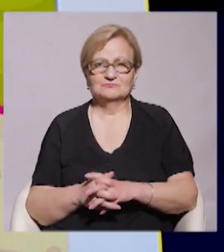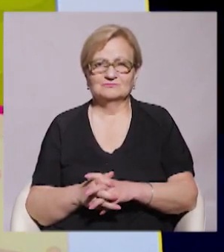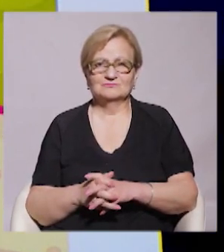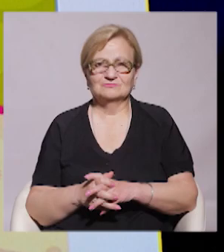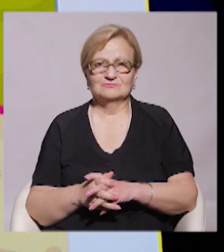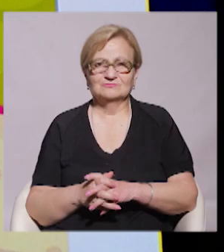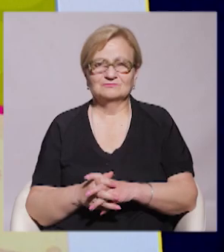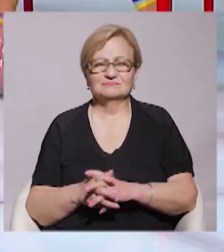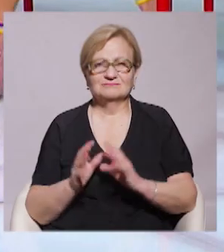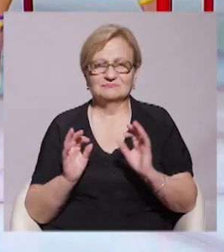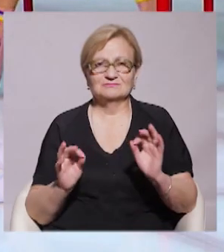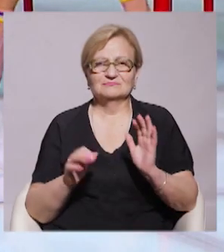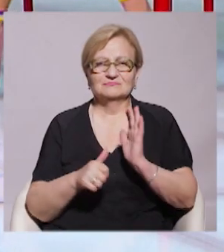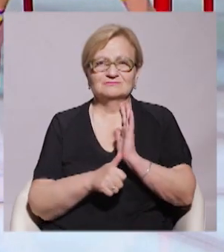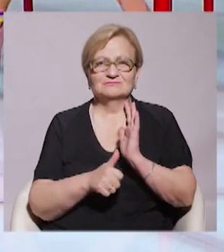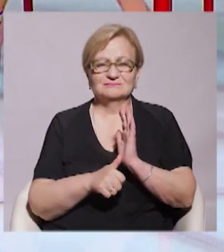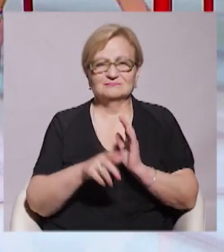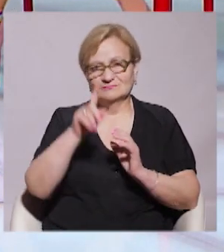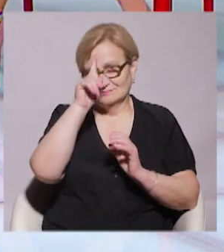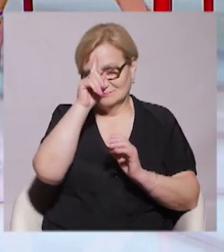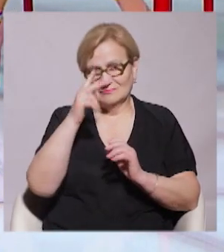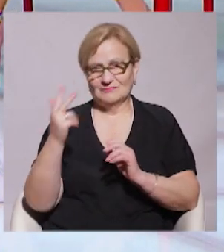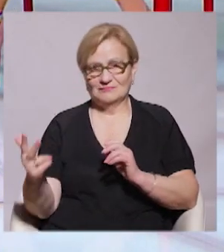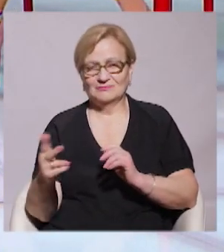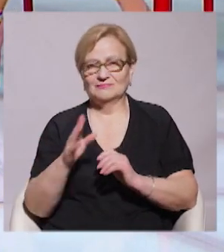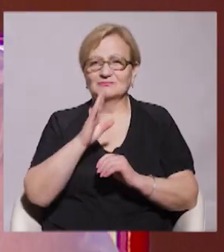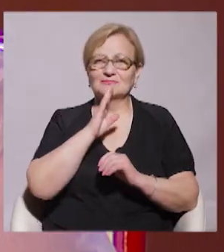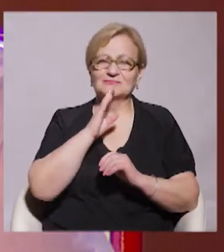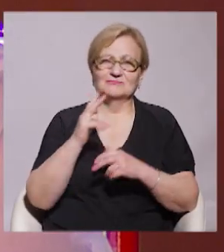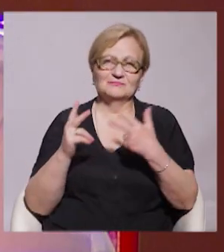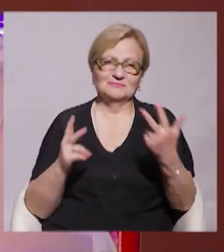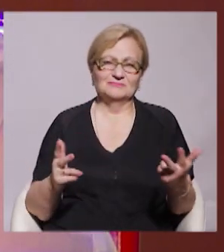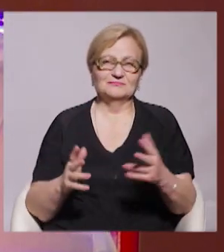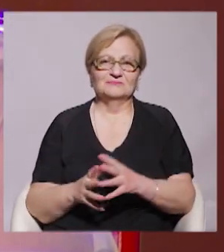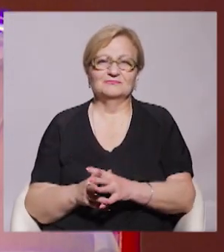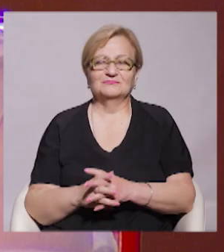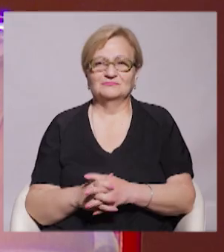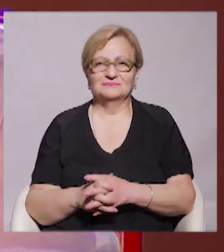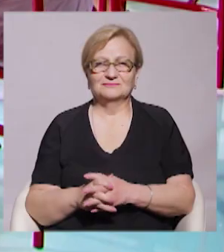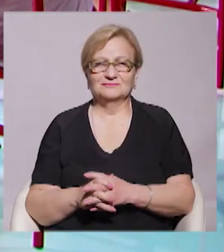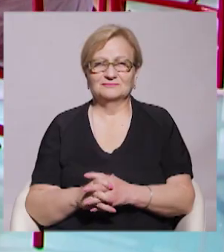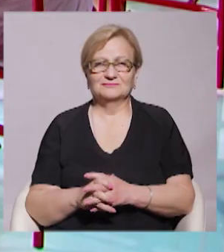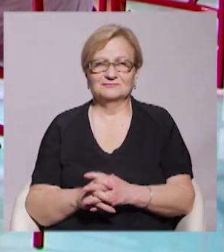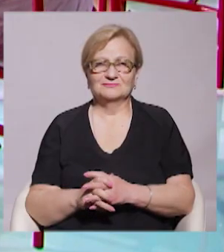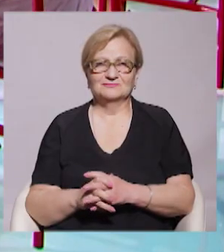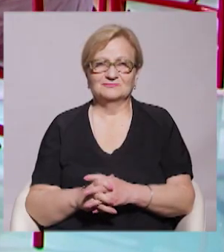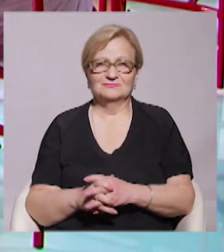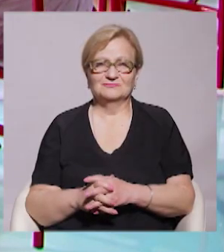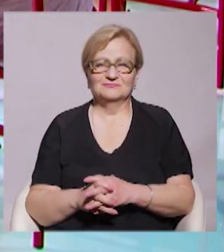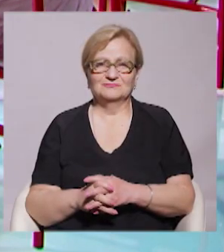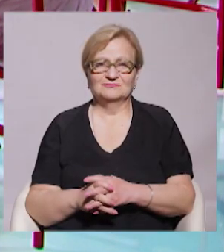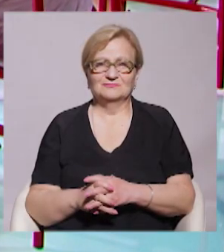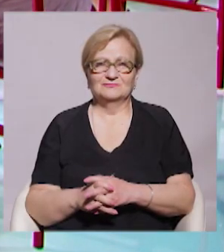6 6 ბავშვია 3 ბიჭი 3 გოგონა კარგი მოდი